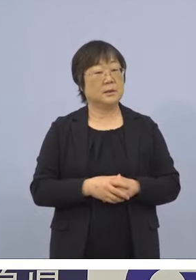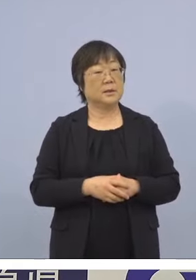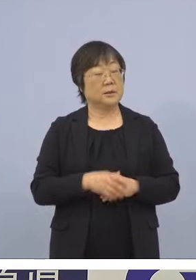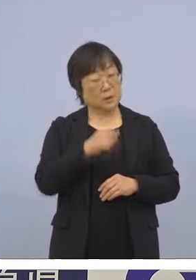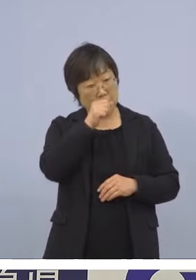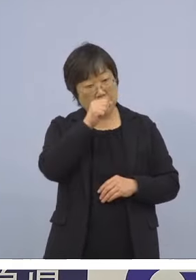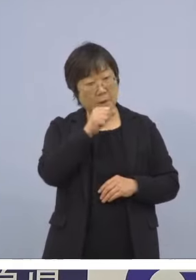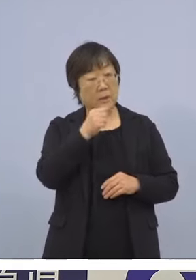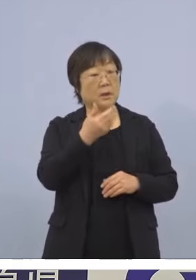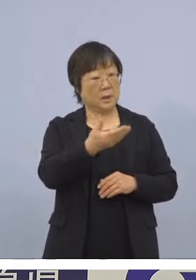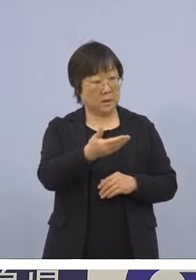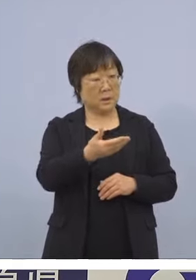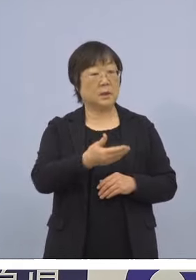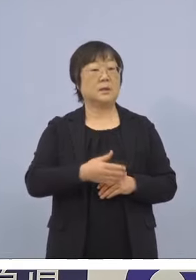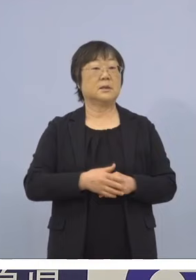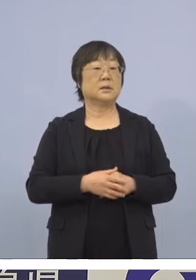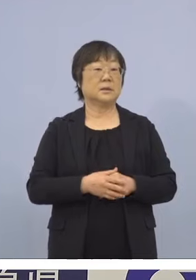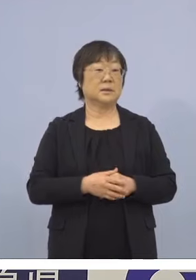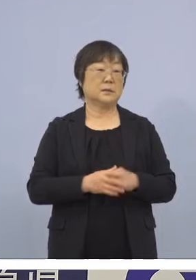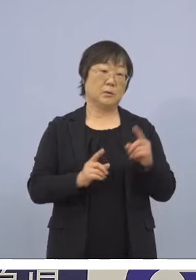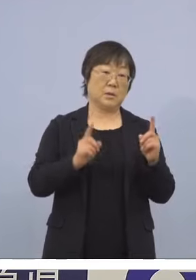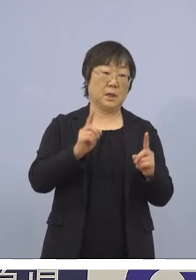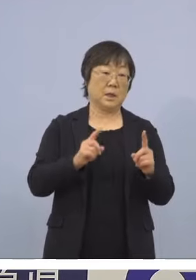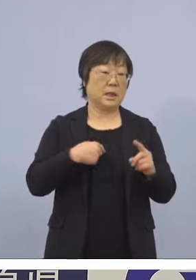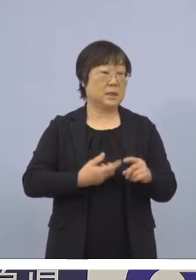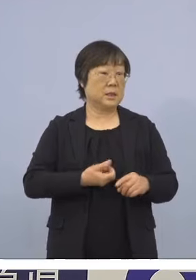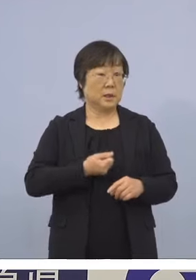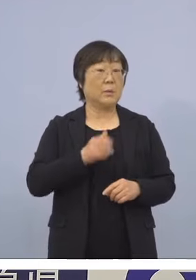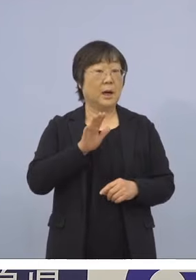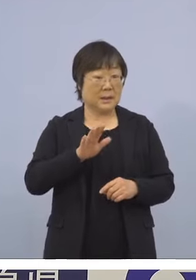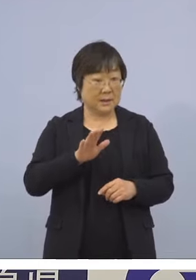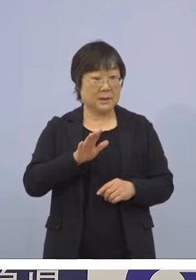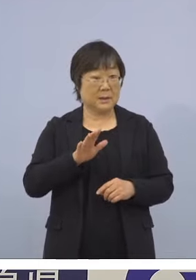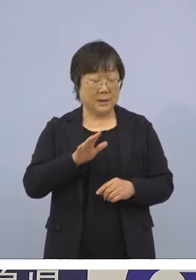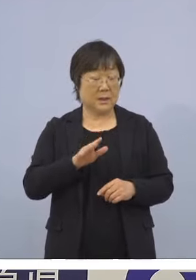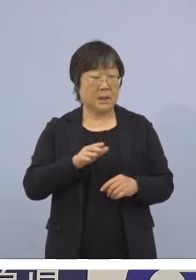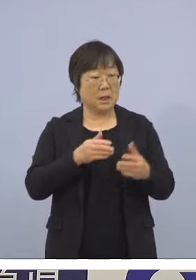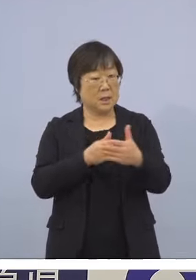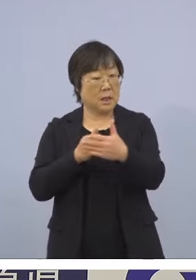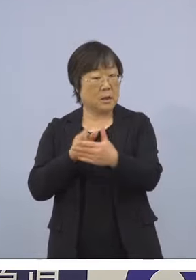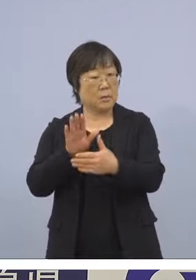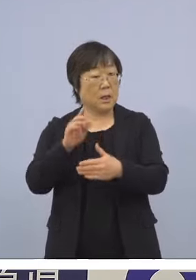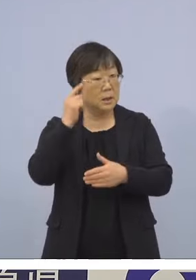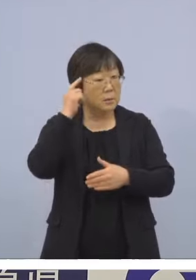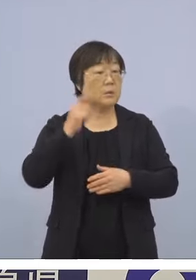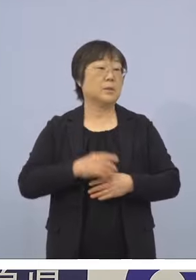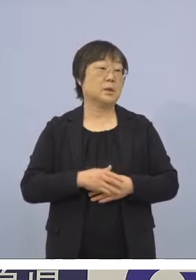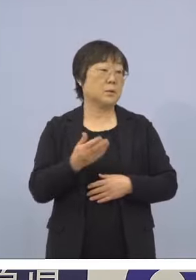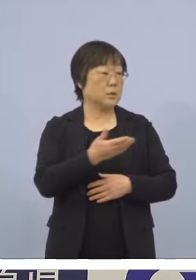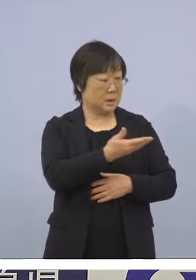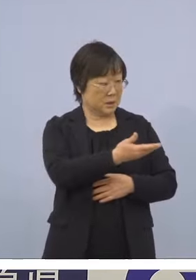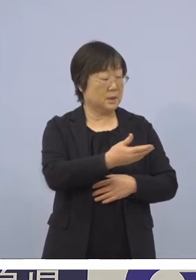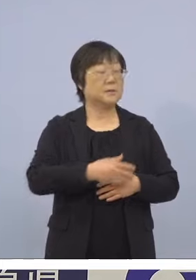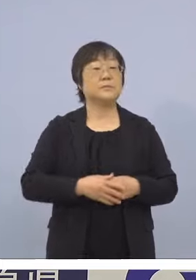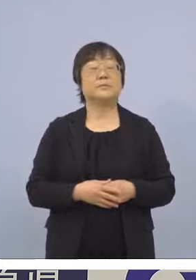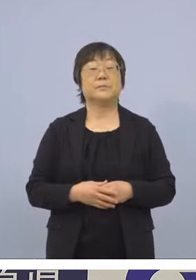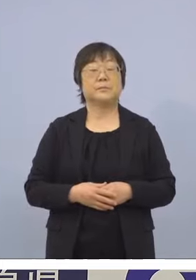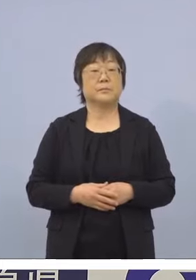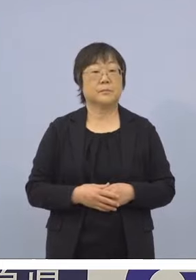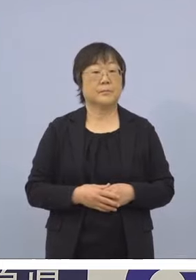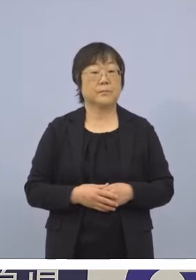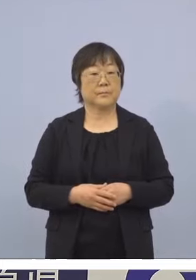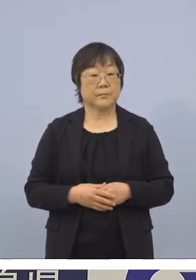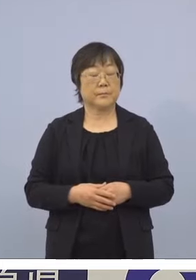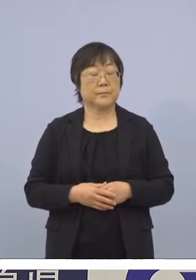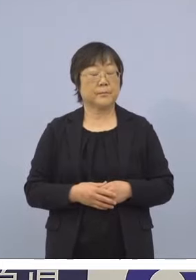うまくいったかなというか、自信もあったし、いろいろ制約があったとは思うんです けど。